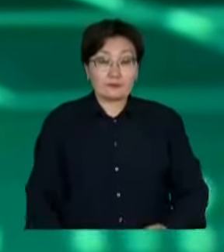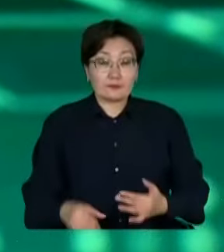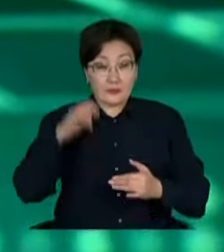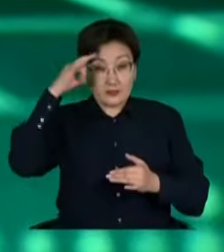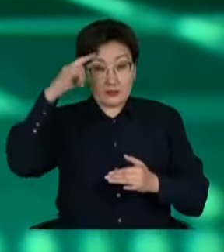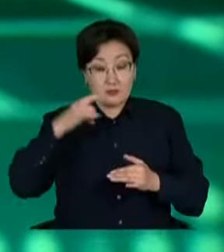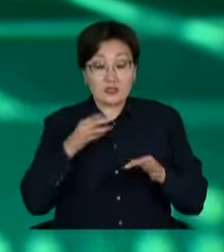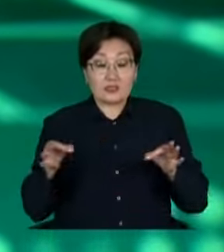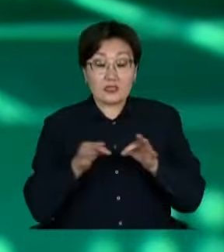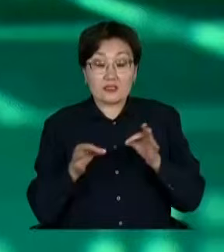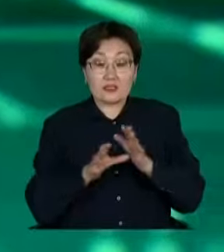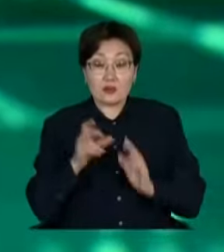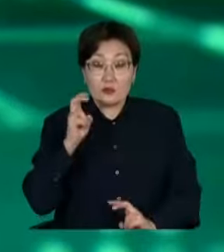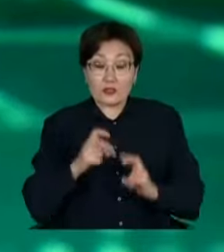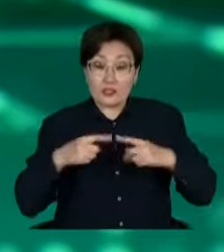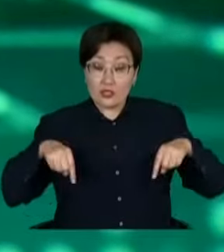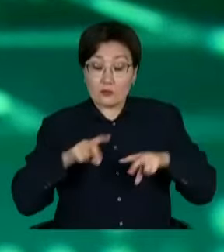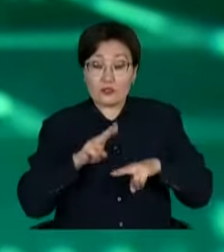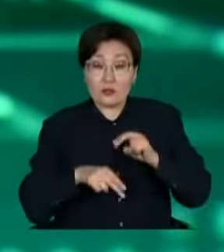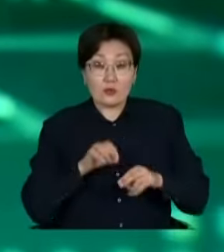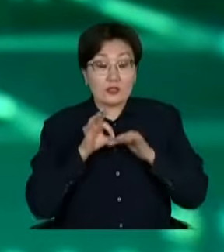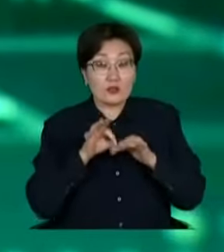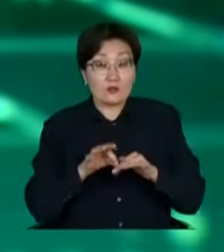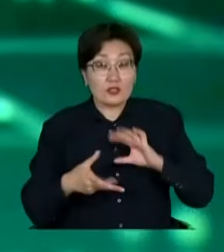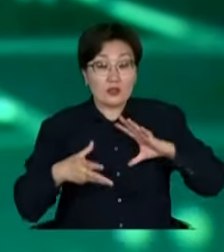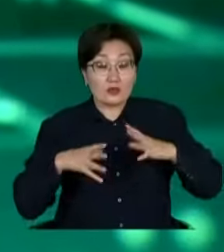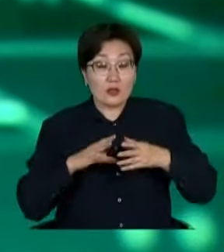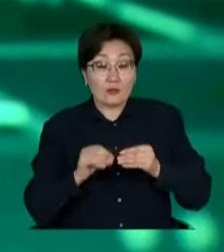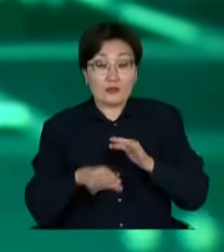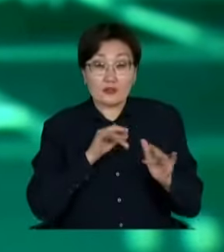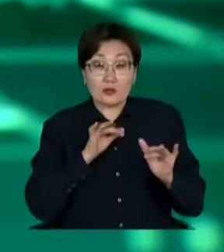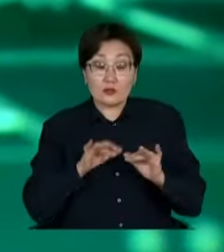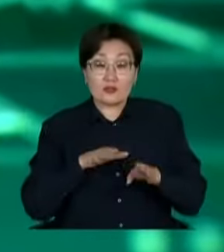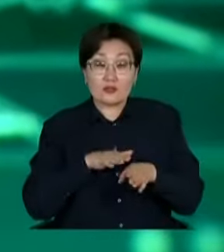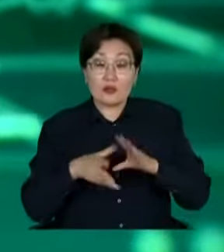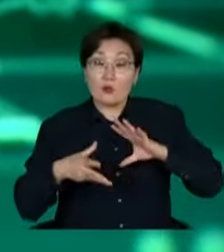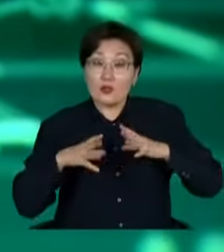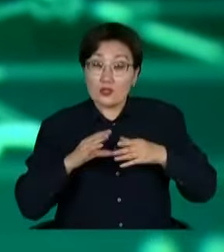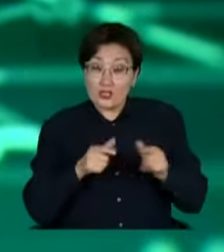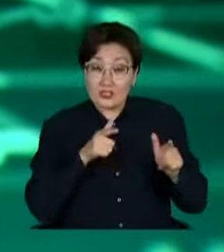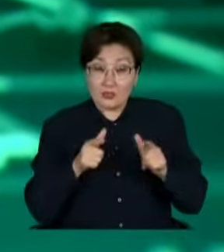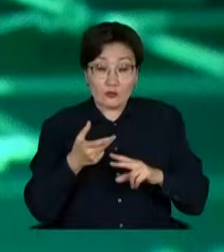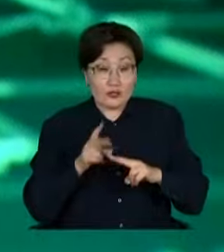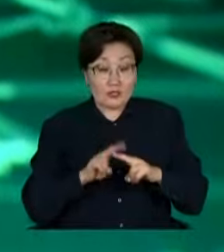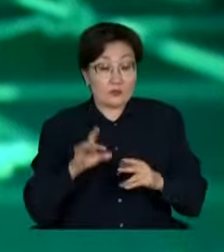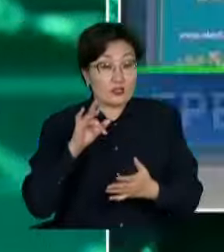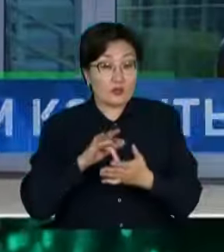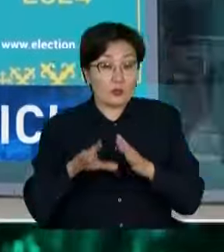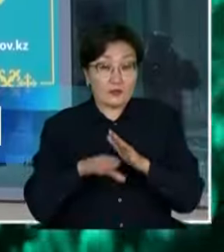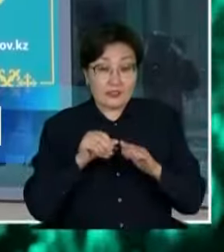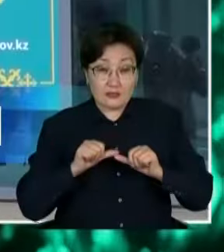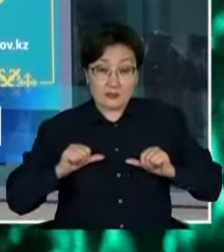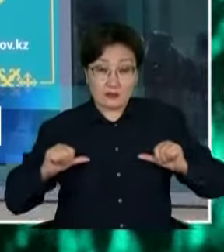Елімізде атом электр станциясын салу бойынша өткен жалпыұлттық дауыс берудің түпкілікті қорытындысы шықты. Бұл туралы орталық